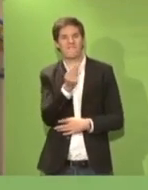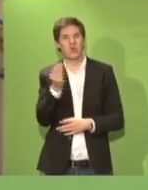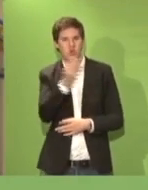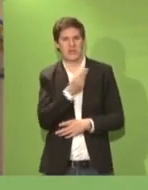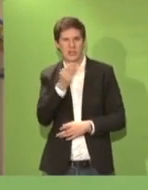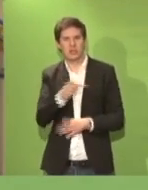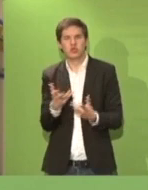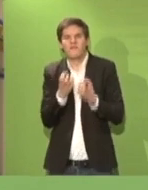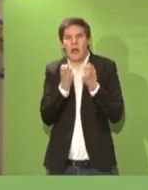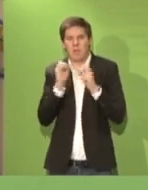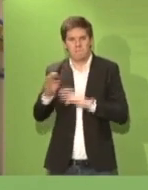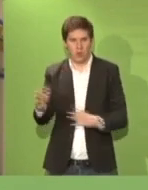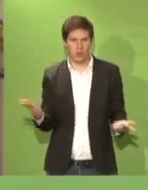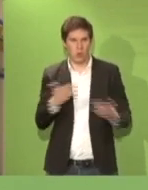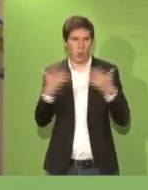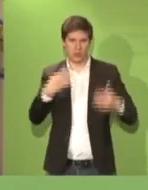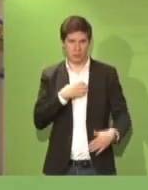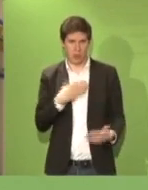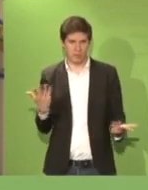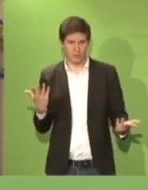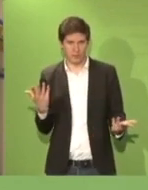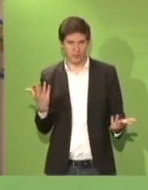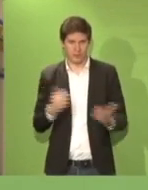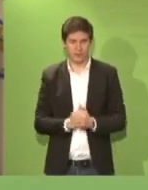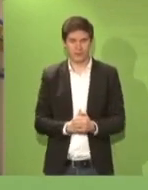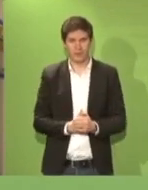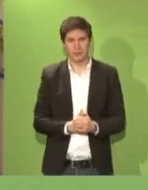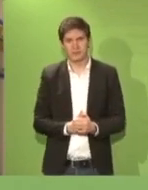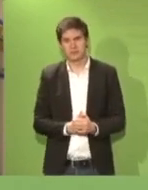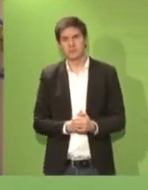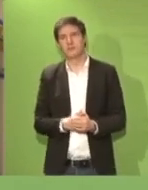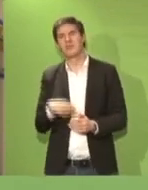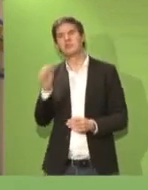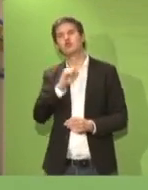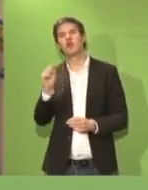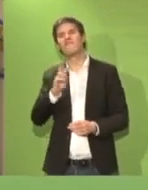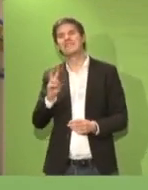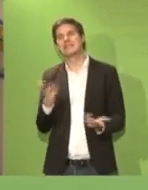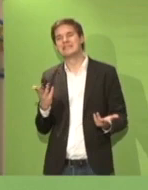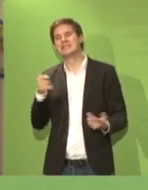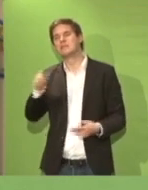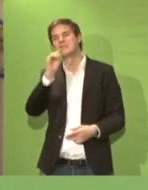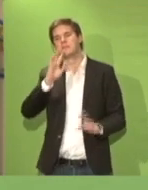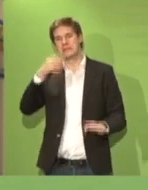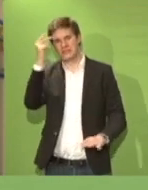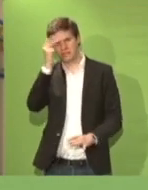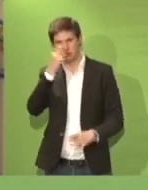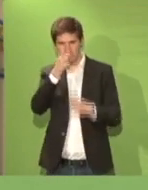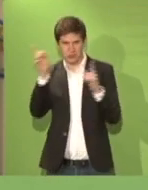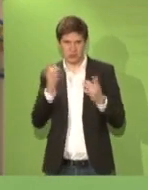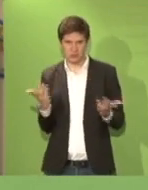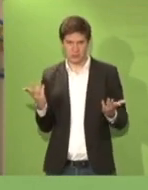Sondermüll. Der Suffizienzgedanke birgt die politische Gefahr des Missverständnisses.